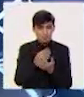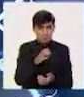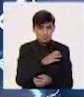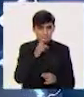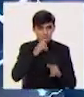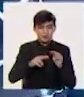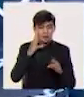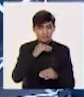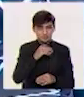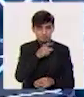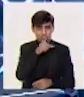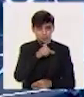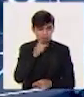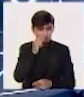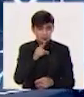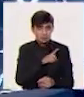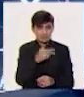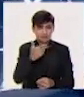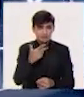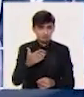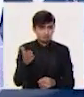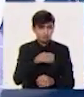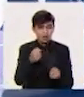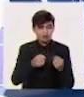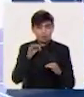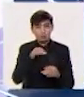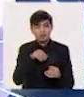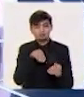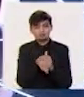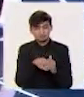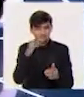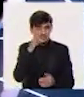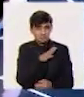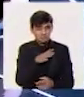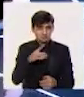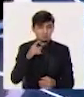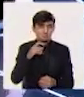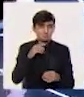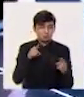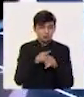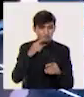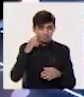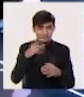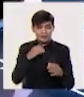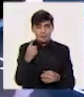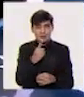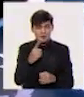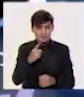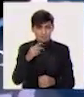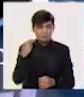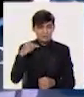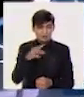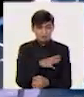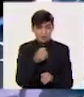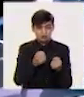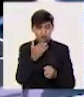мүмкін. Азамат 30 шақты жәдігер тұлпарымды қайда сақтаймын деп бас қатыруда. Тіпті елбасы мінген алғашқы көлікте осы кісінің